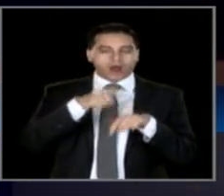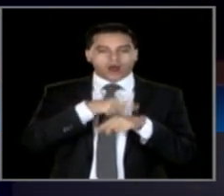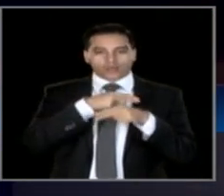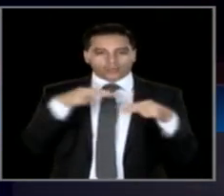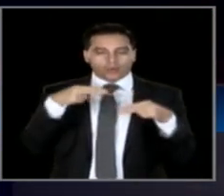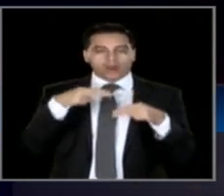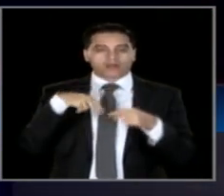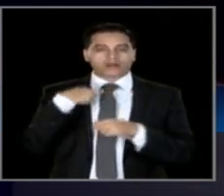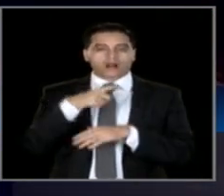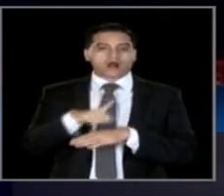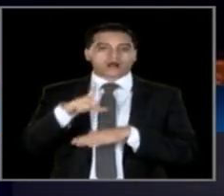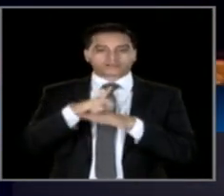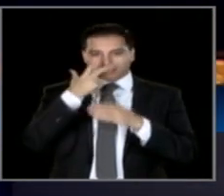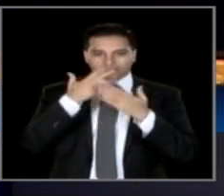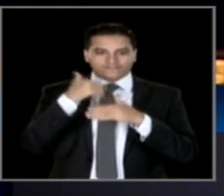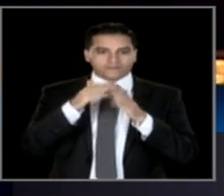في تاريخ مصر القديمه؟